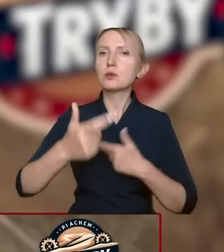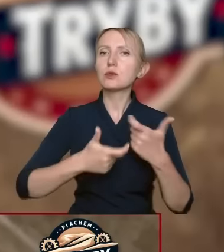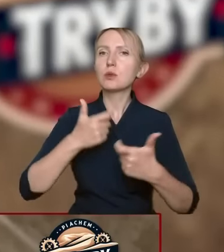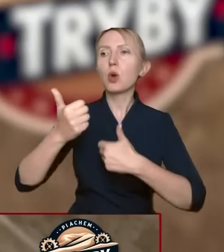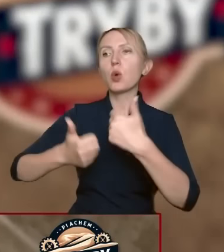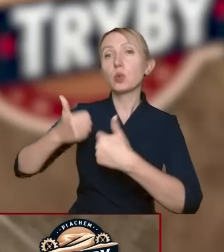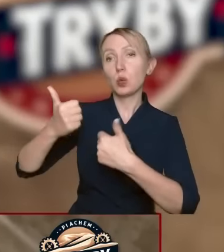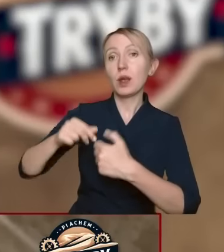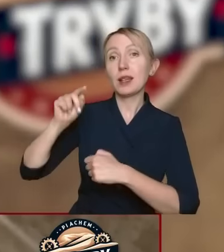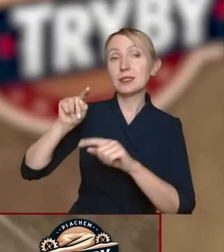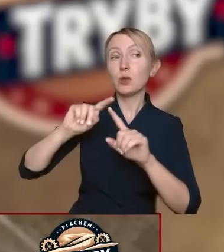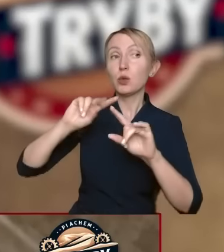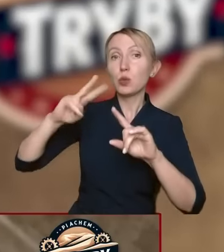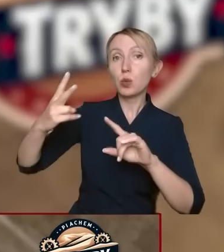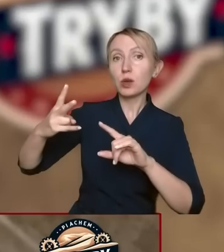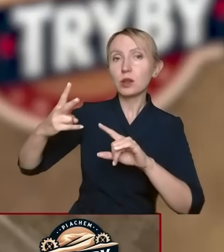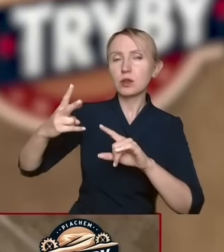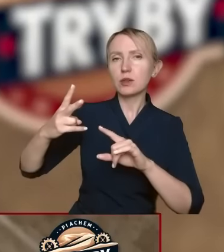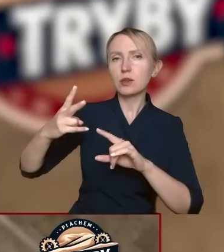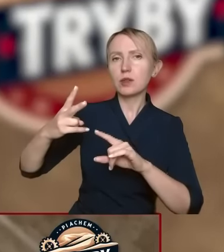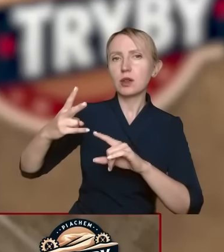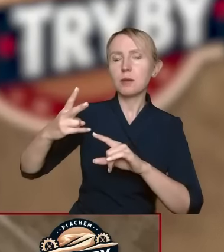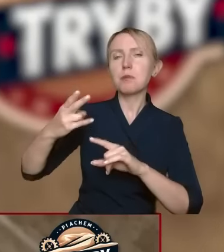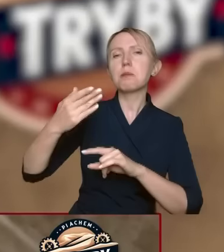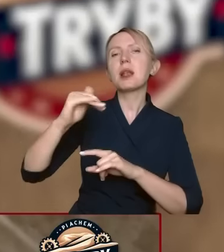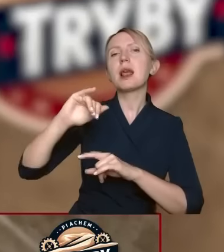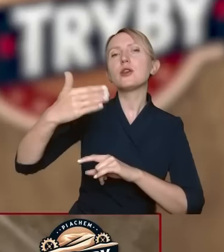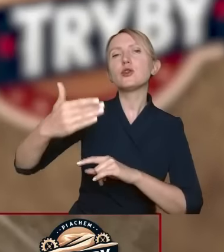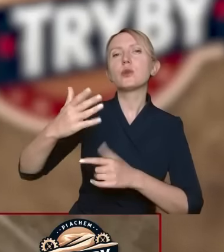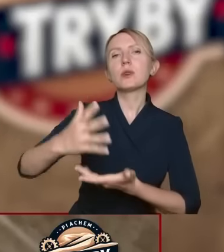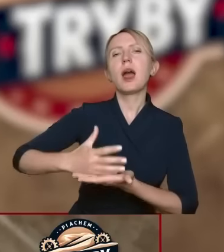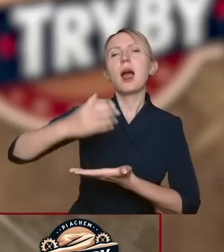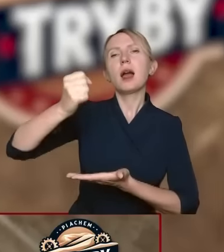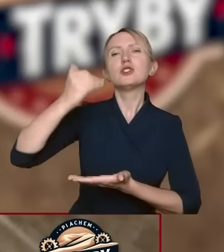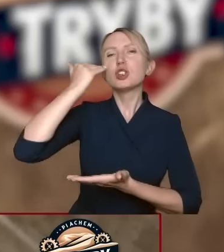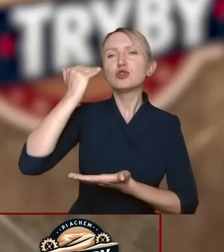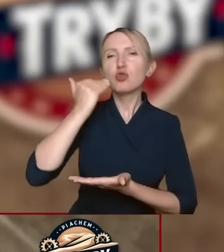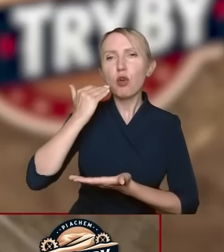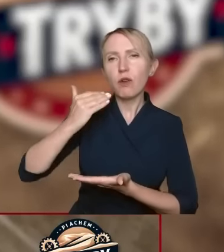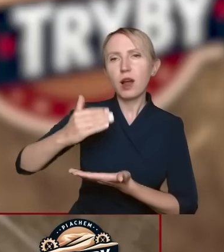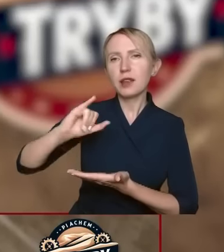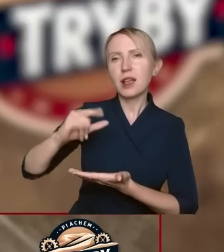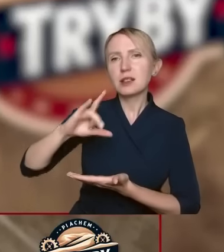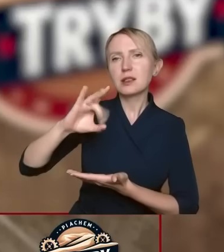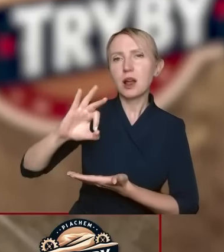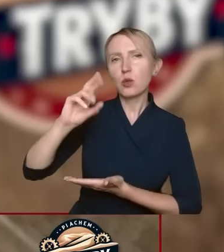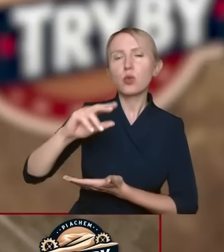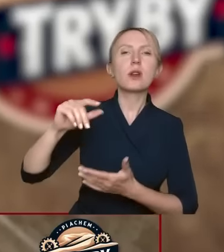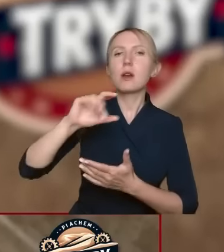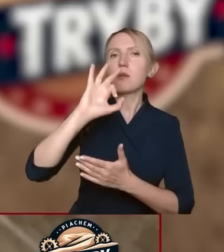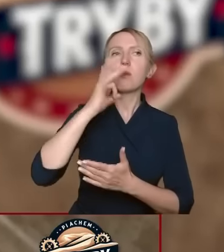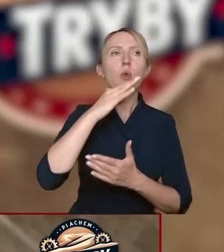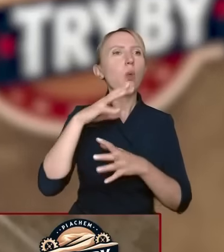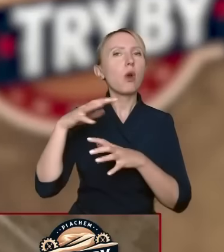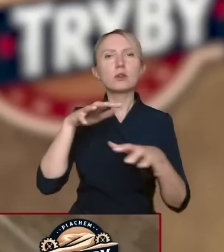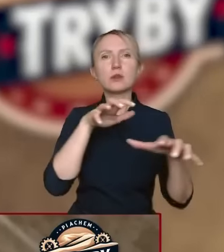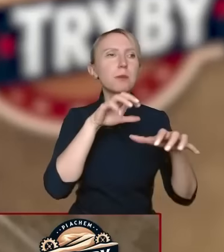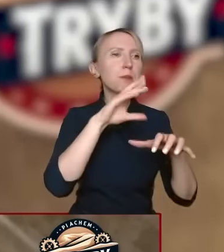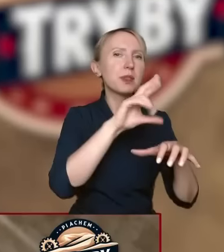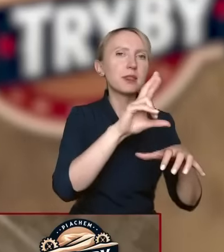konkurencję do obchodów milenijnych na Jasnej Górze, żeby młodzież ściągnąć na koncert